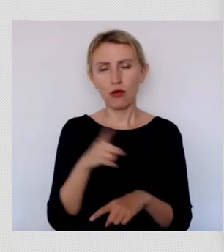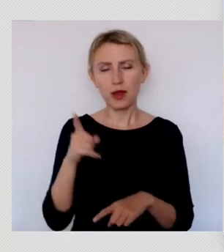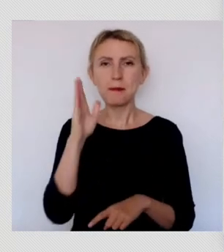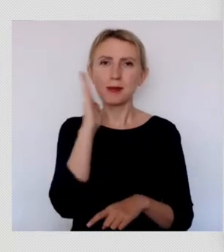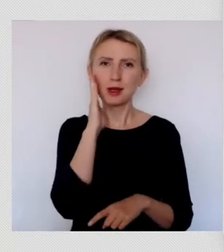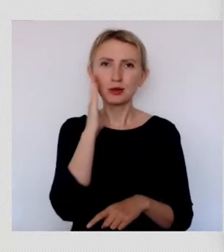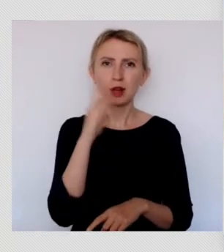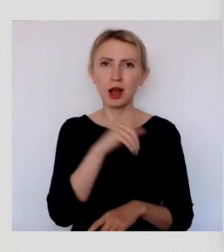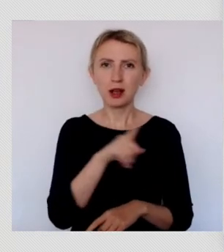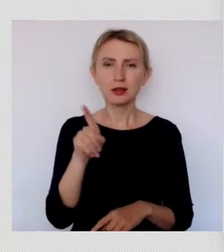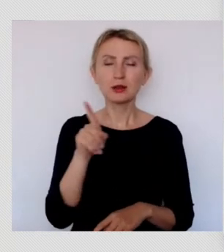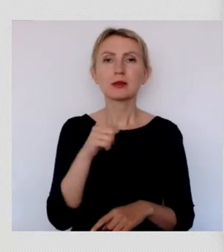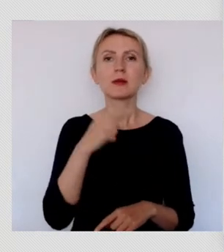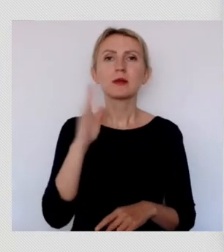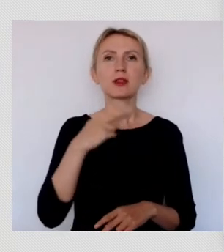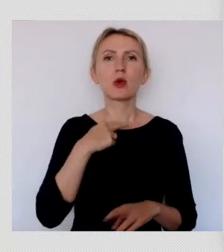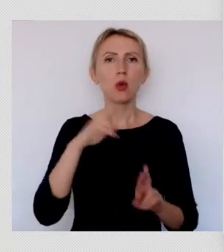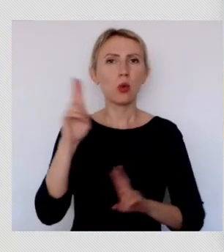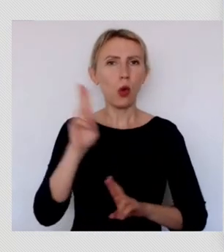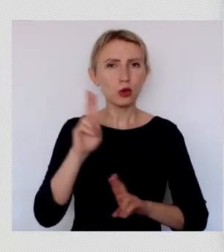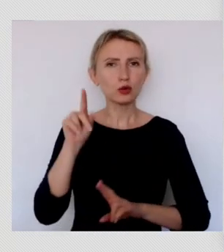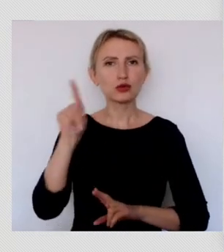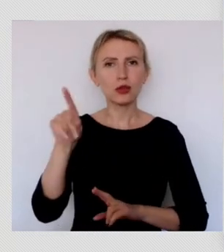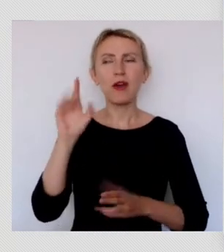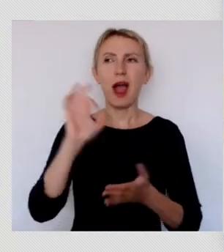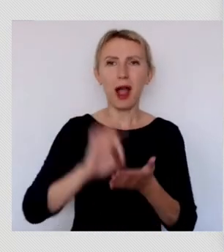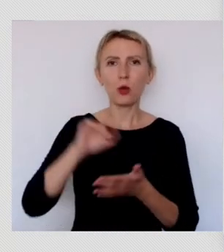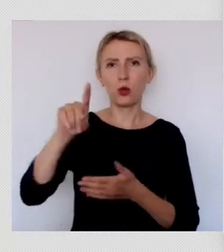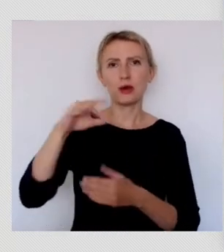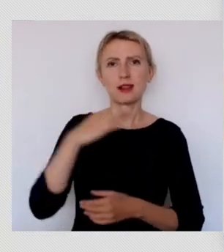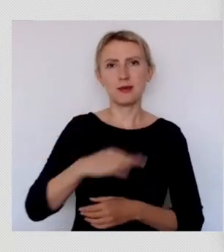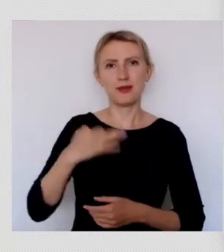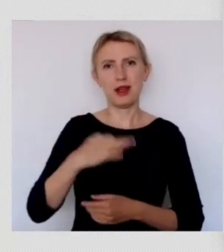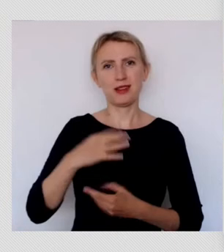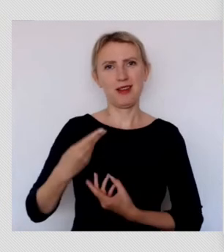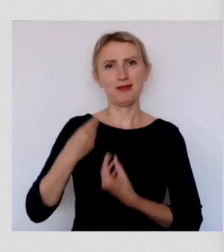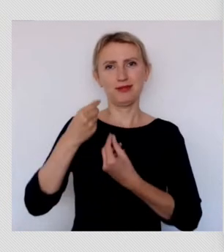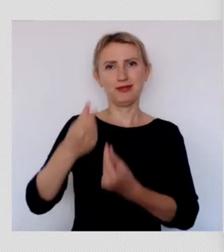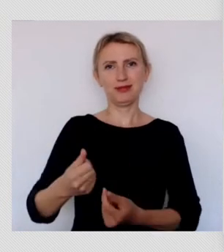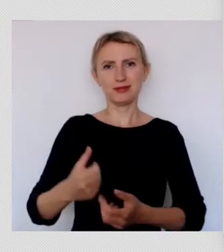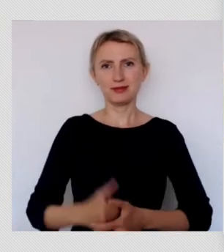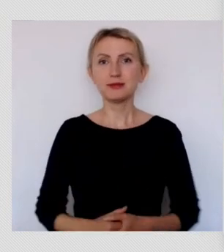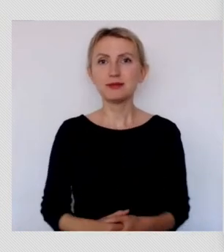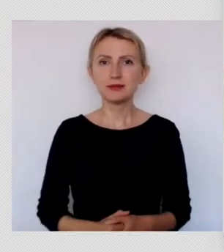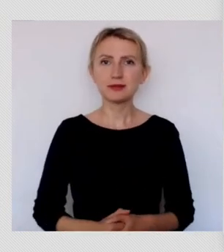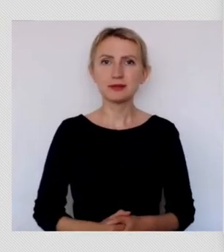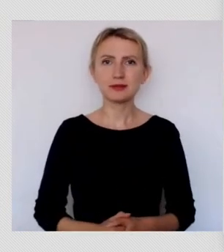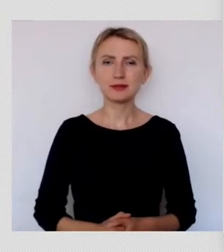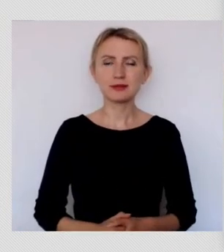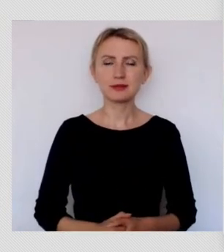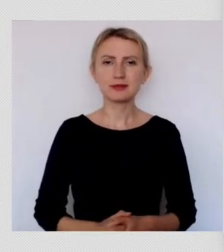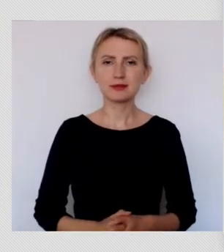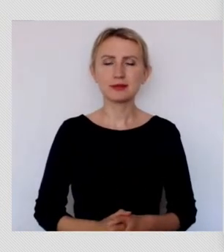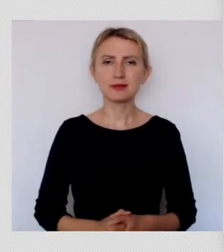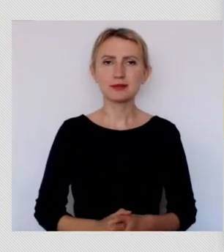mieszkańcy zagłosują na tą lub inną partię. Ale